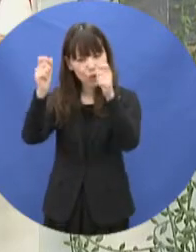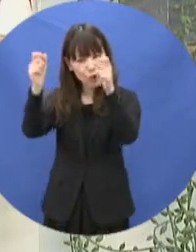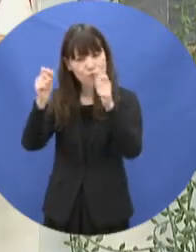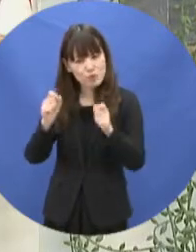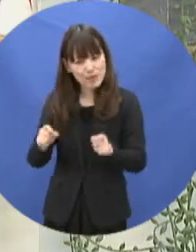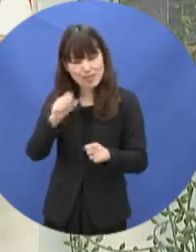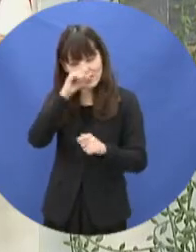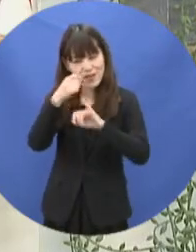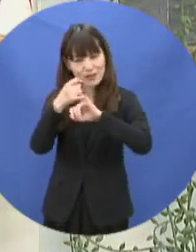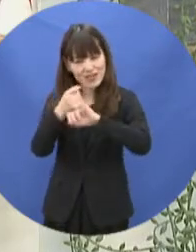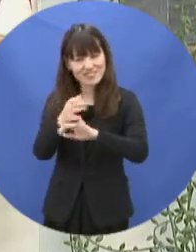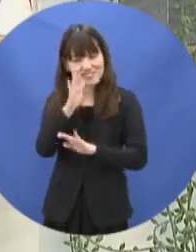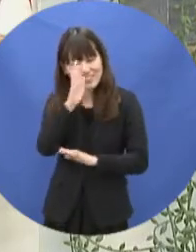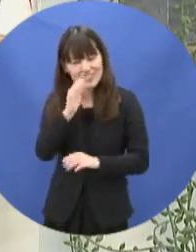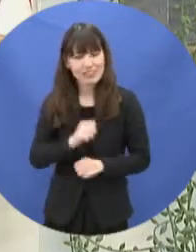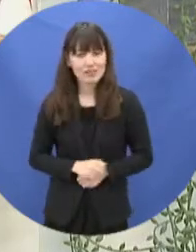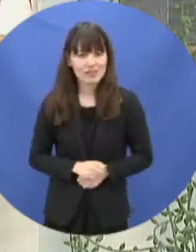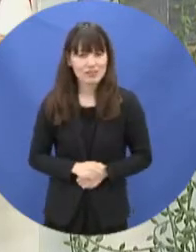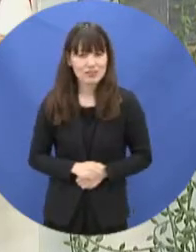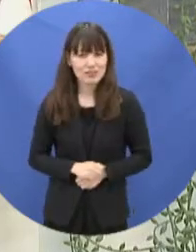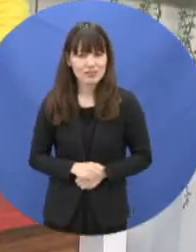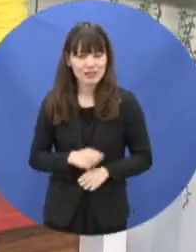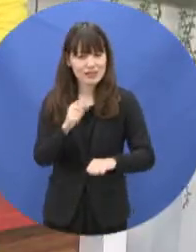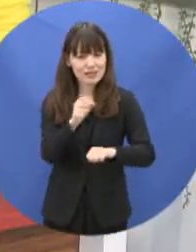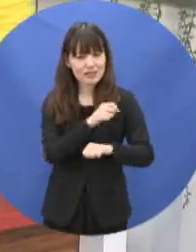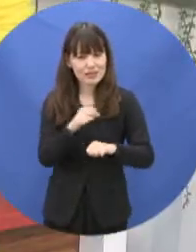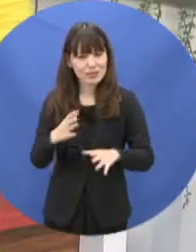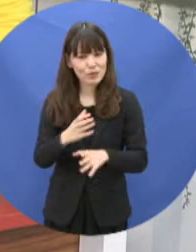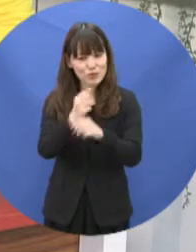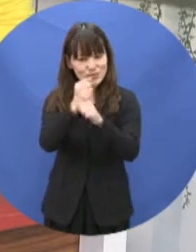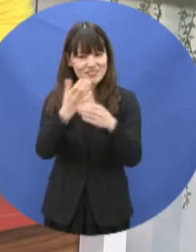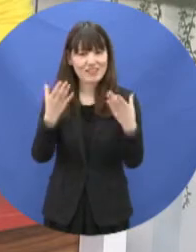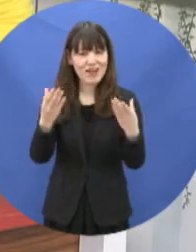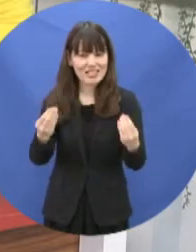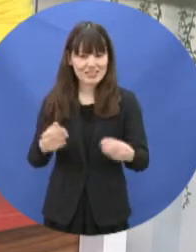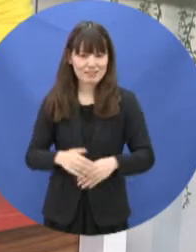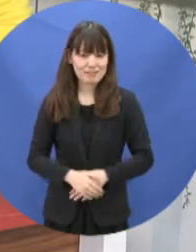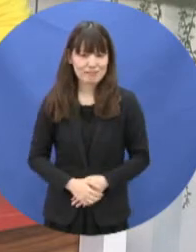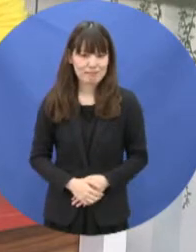公式ホームページで予約をしてください、うん、 はい、 以上特集でした。